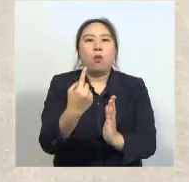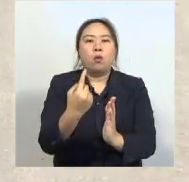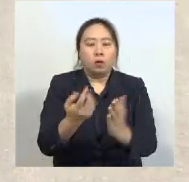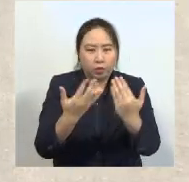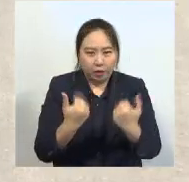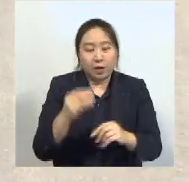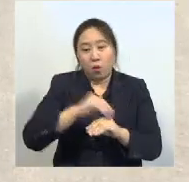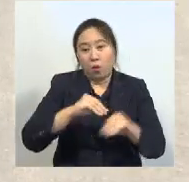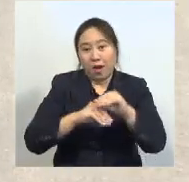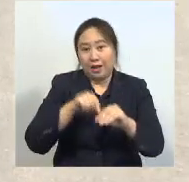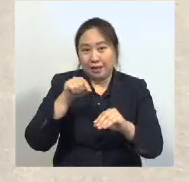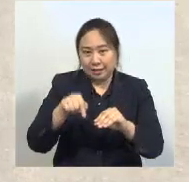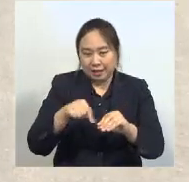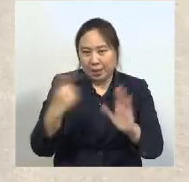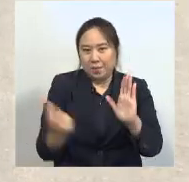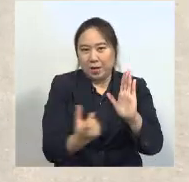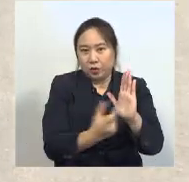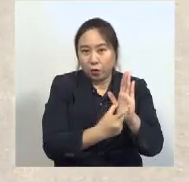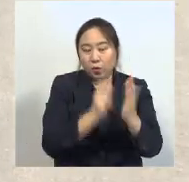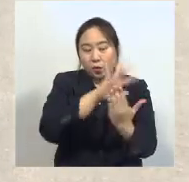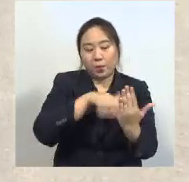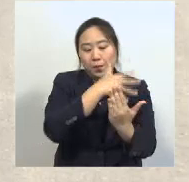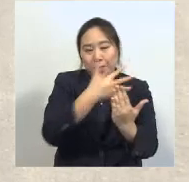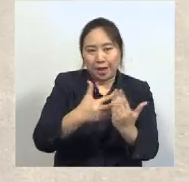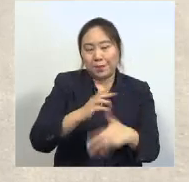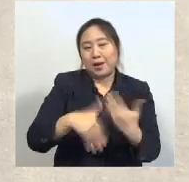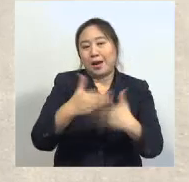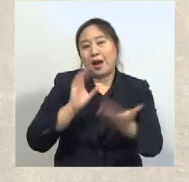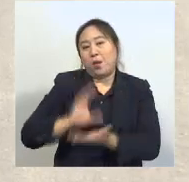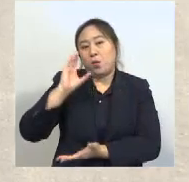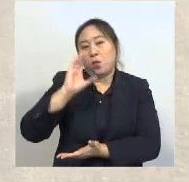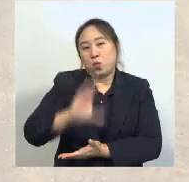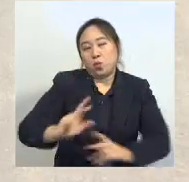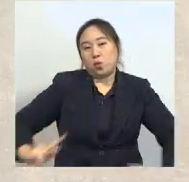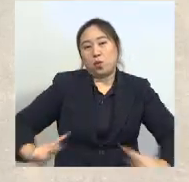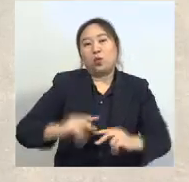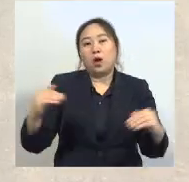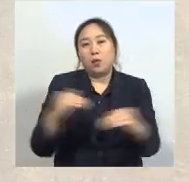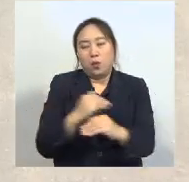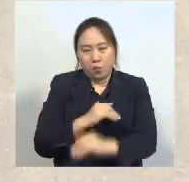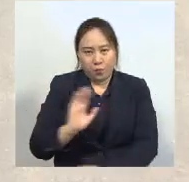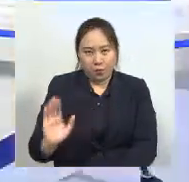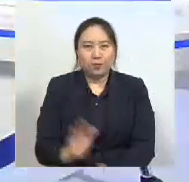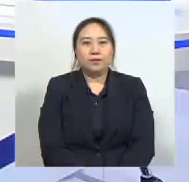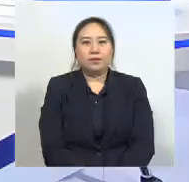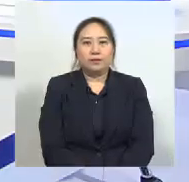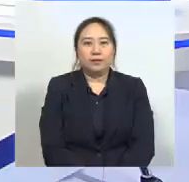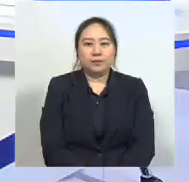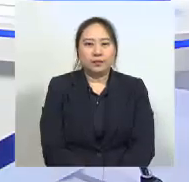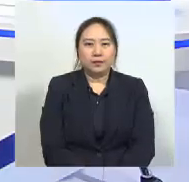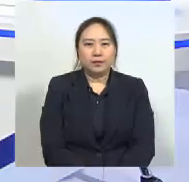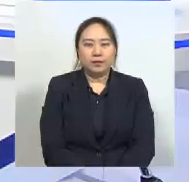งการดังกล่าวนะคะได้ถูกบรรจุอยู่ในแผนพัฒนาเร่งรัดการลงทุนของกระทรวงคมนาคมด้วยค่ะคุณประวีณาคุณกรองแก้ว